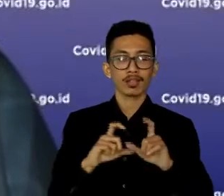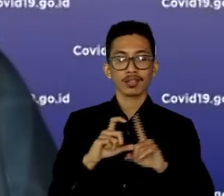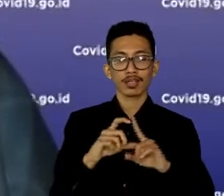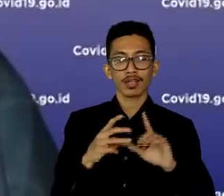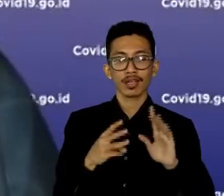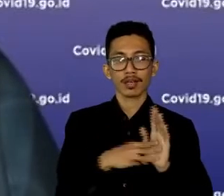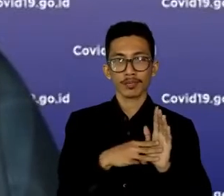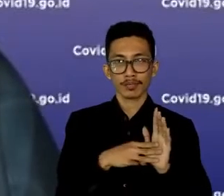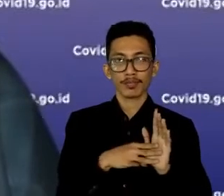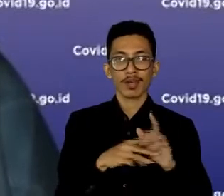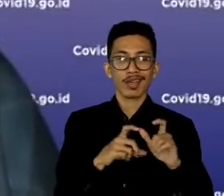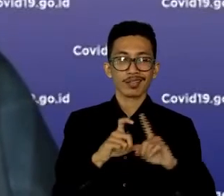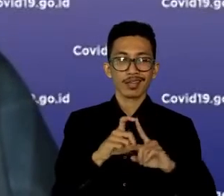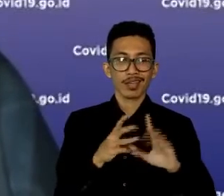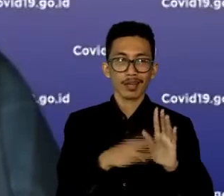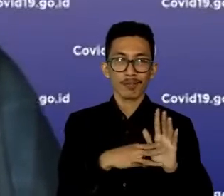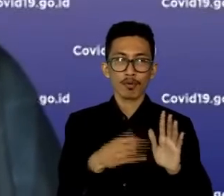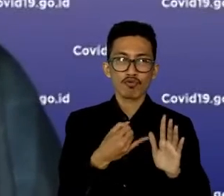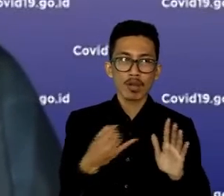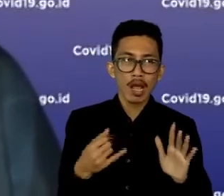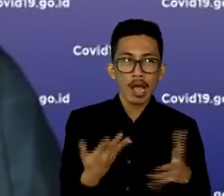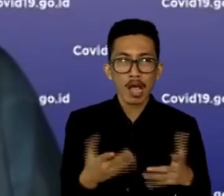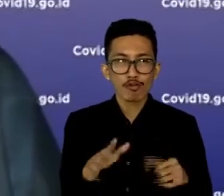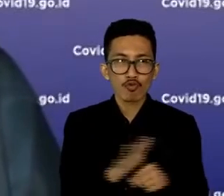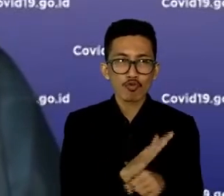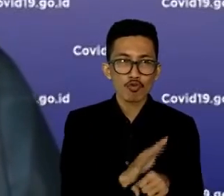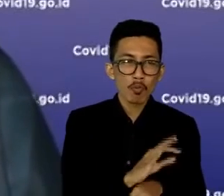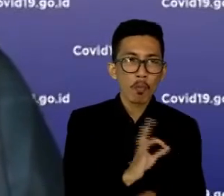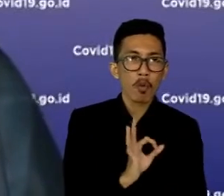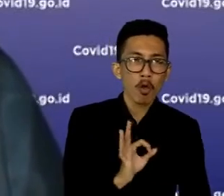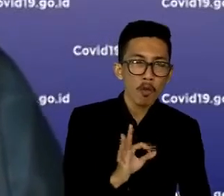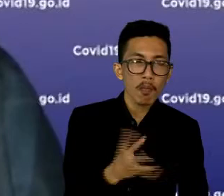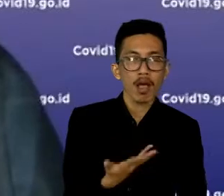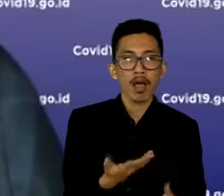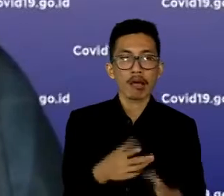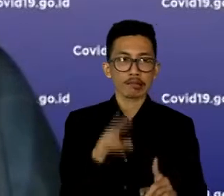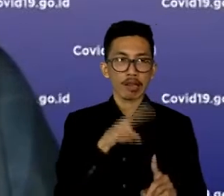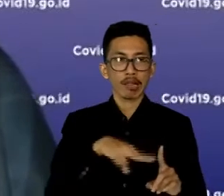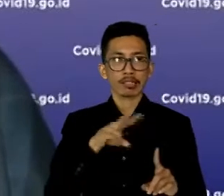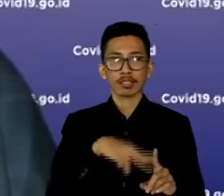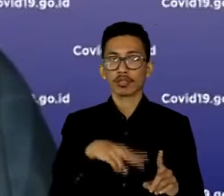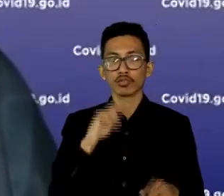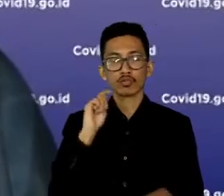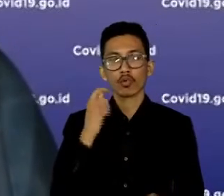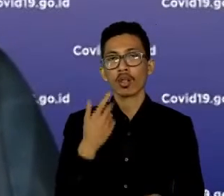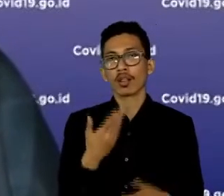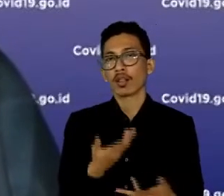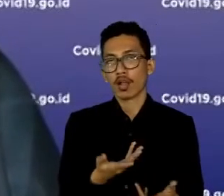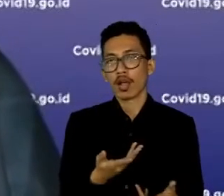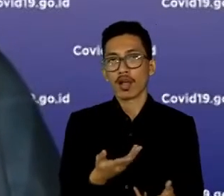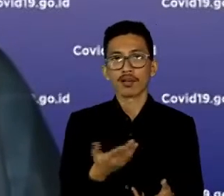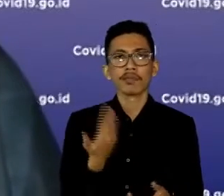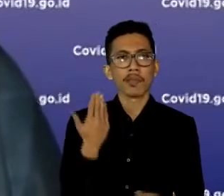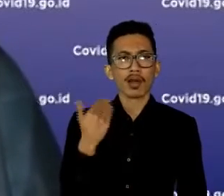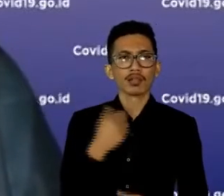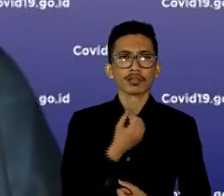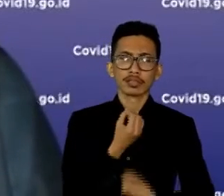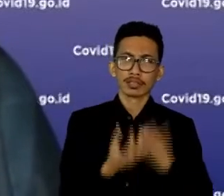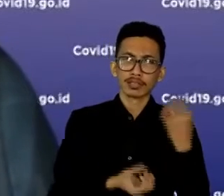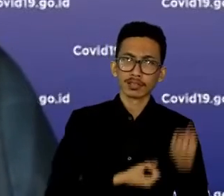tantangan yang juga kita lihat adalah SDM-nya cukup atau tidak. Terutama untuk melaksanakan tracing. Nah, ini kemarin juga dibahas